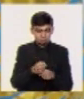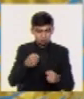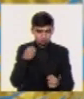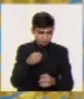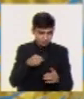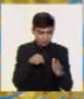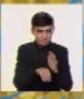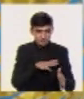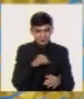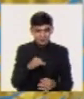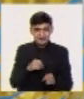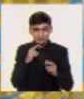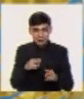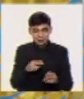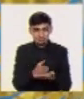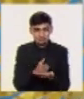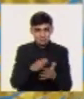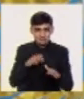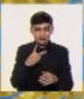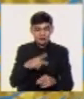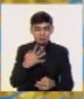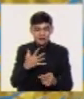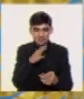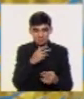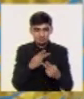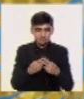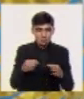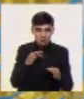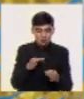қылмыстық атқару жүйесінің мекемелерінде 25 жылға бас бостандығынан айыру жазасы кесілді.